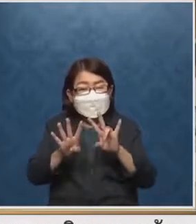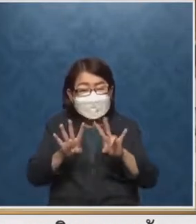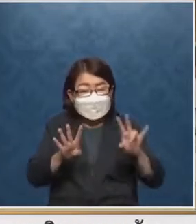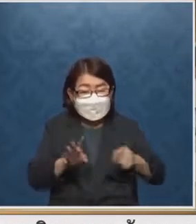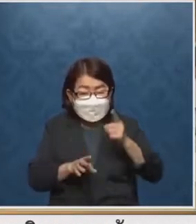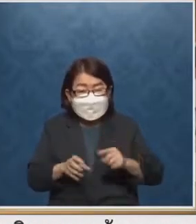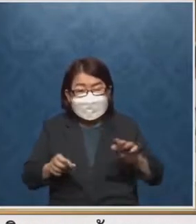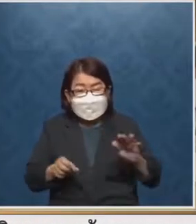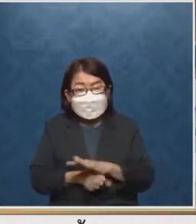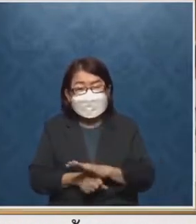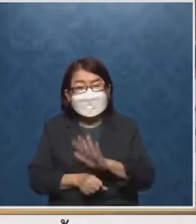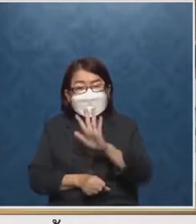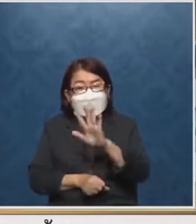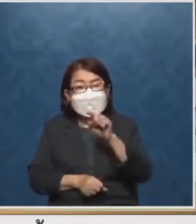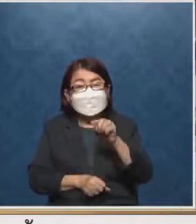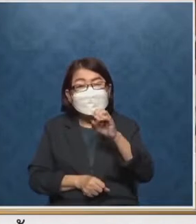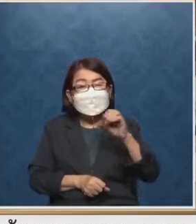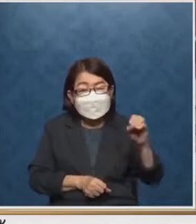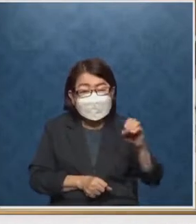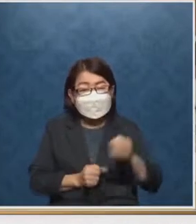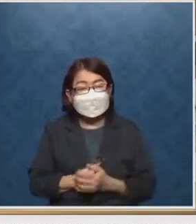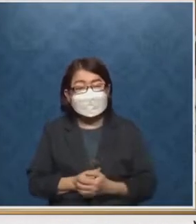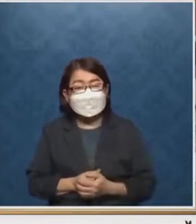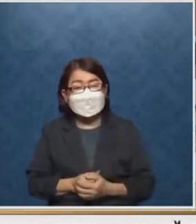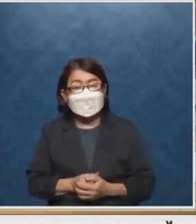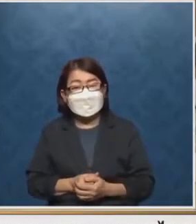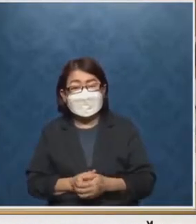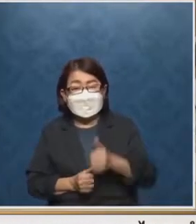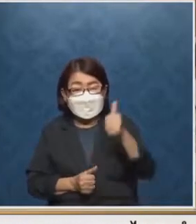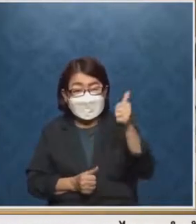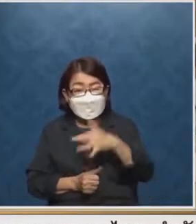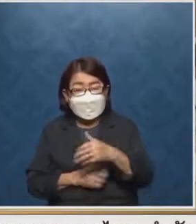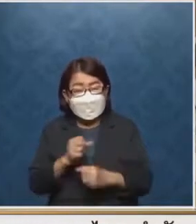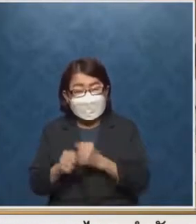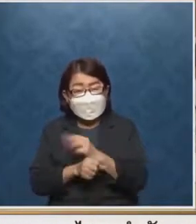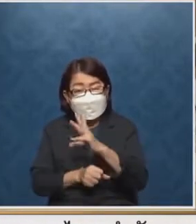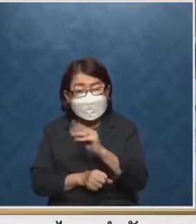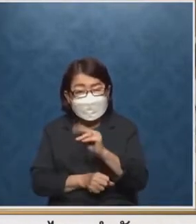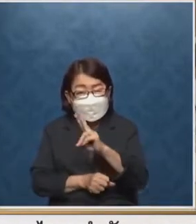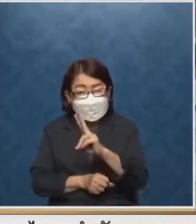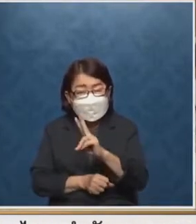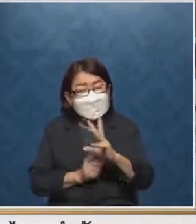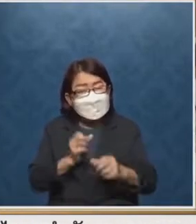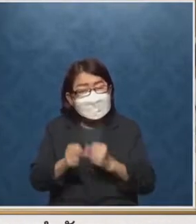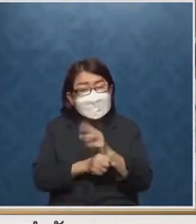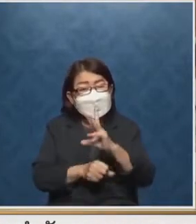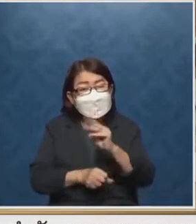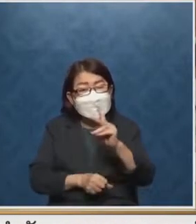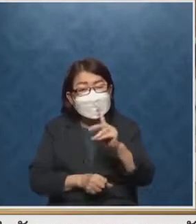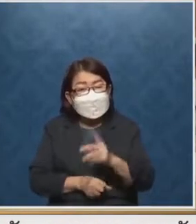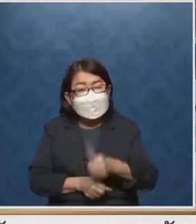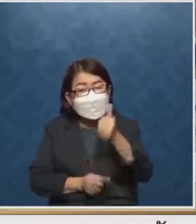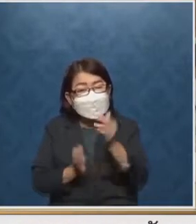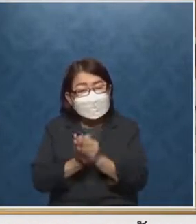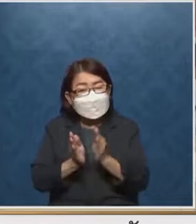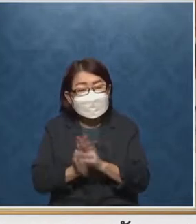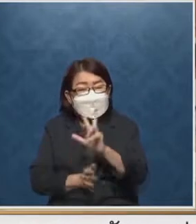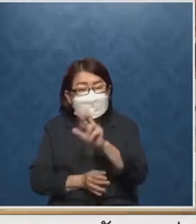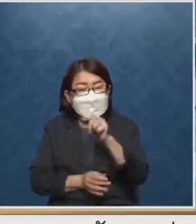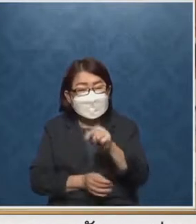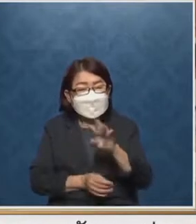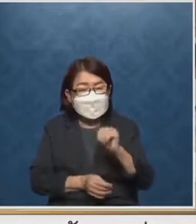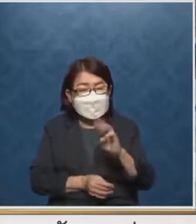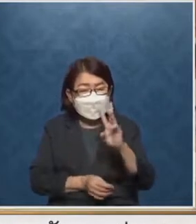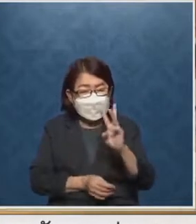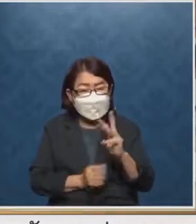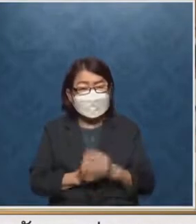ม 5.00 ซึ่งเพิ่มขึ้นจากปี2562ที่ได้คะแนนอยู่ที่ 3.46